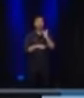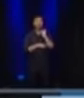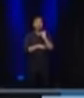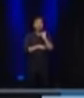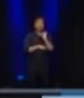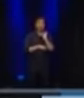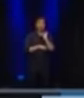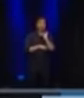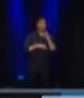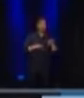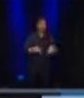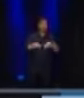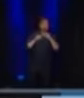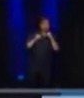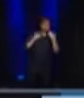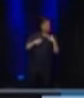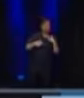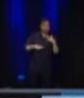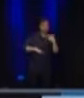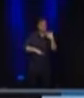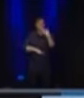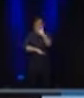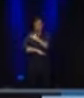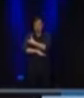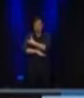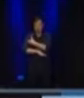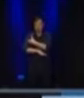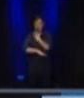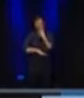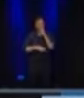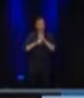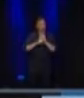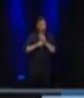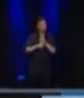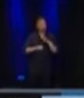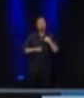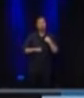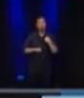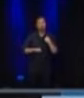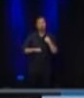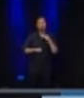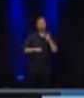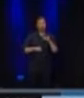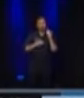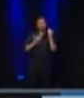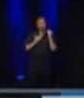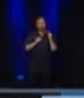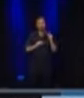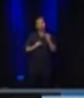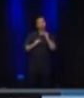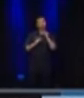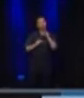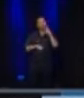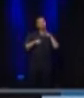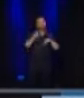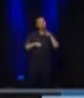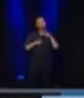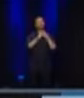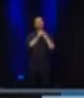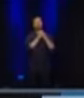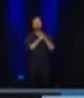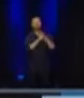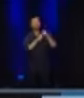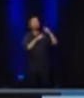avec la maladie, vous êtes protégé, là, c'est que nous, on essaie toujours de donner le maximum de protection avec le nombre minimum de doses. Maintenant, la